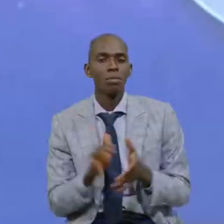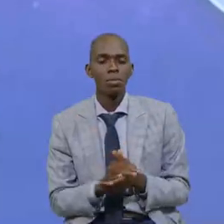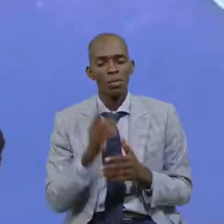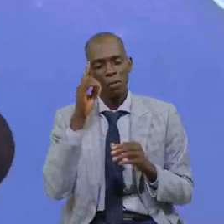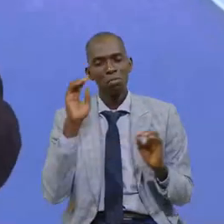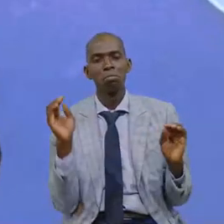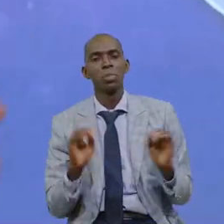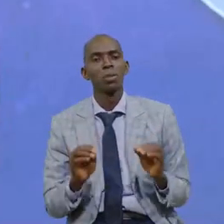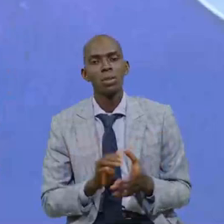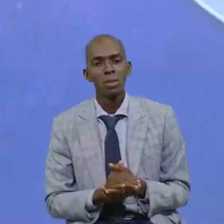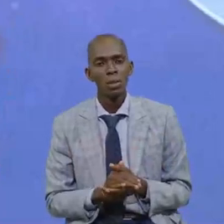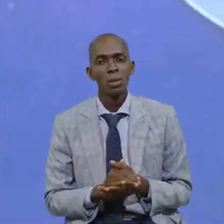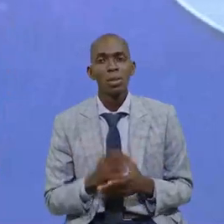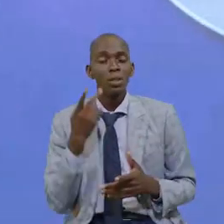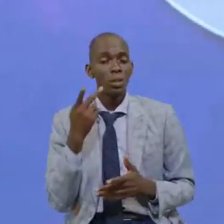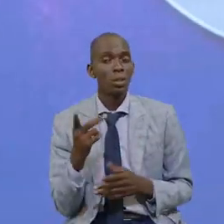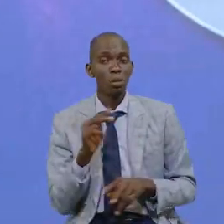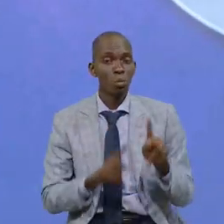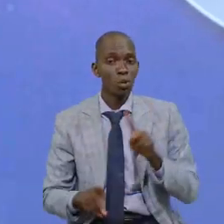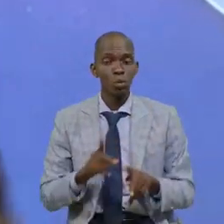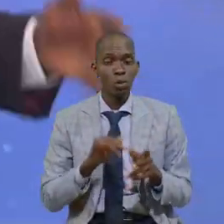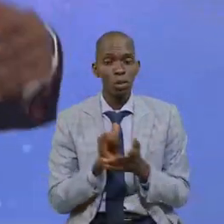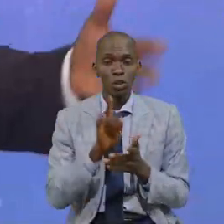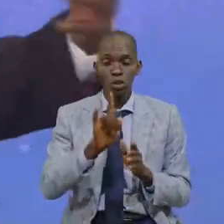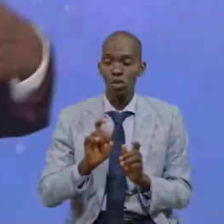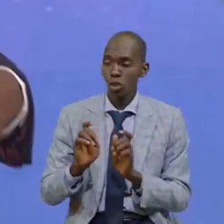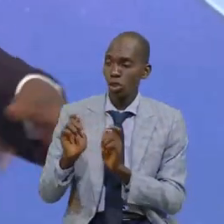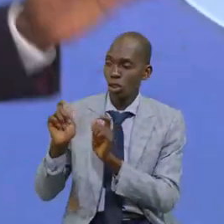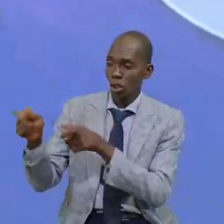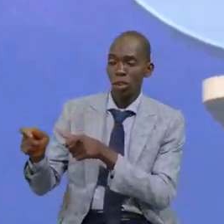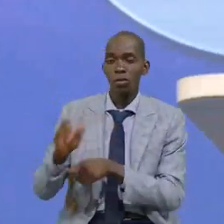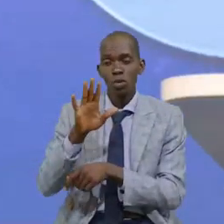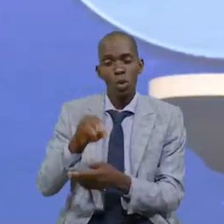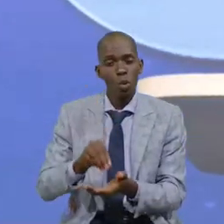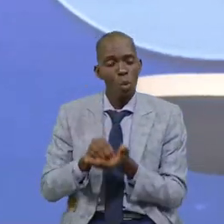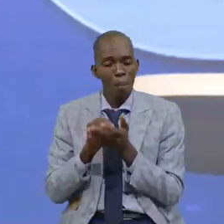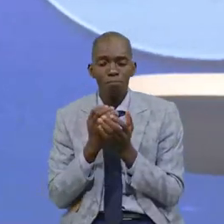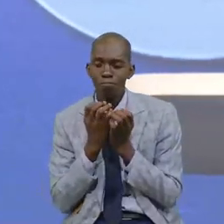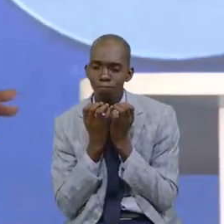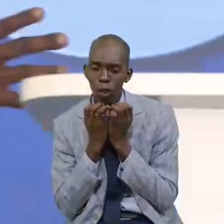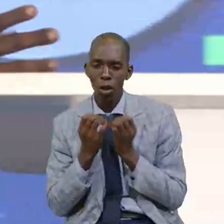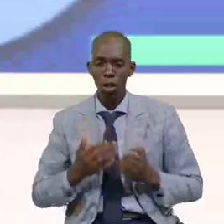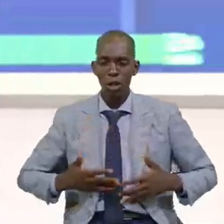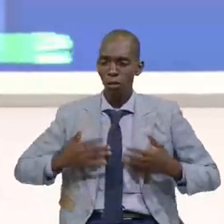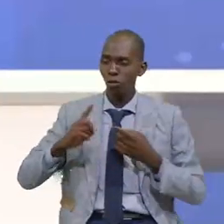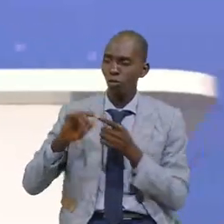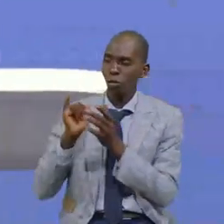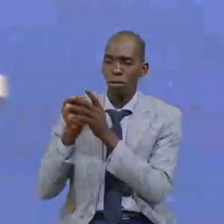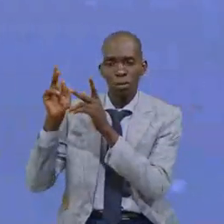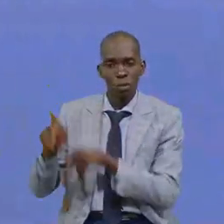Pense à ceux-là à qui tu as donné les choses précieuses de ta vie. Et tu t'es